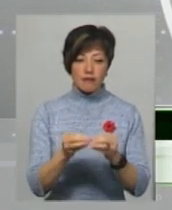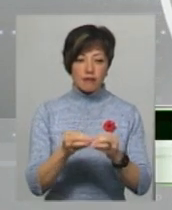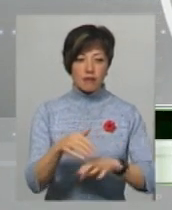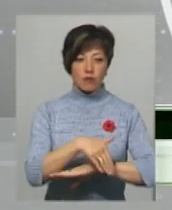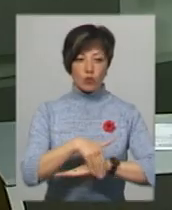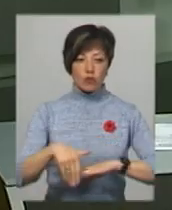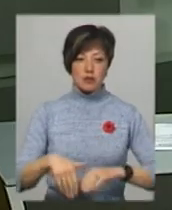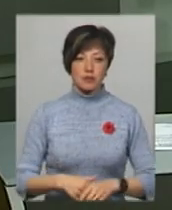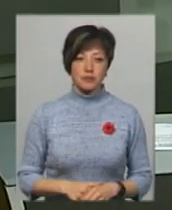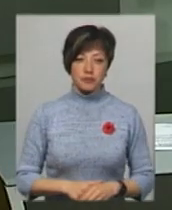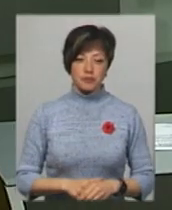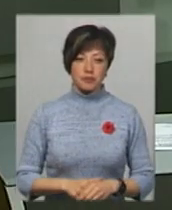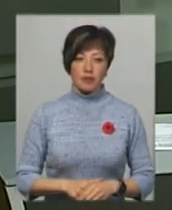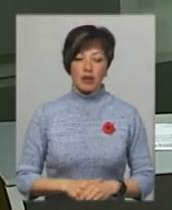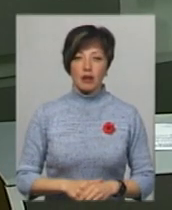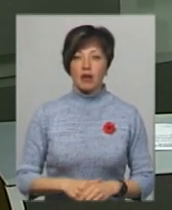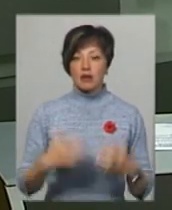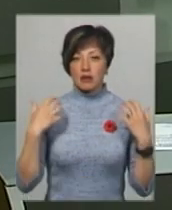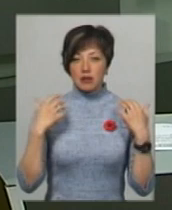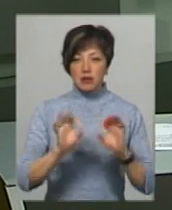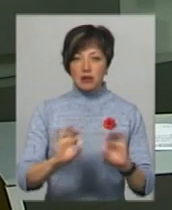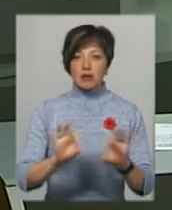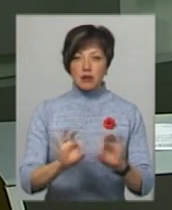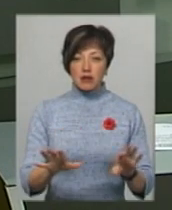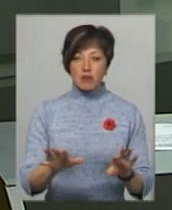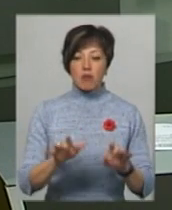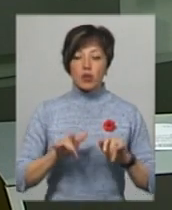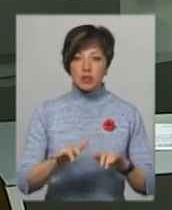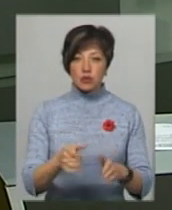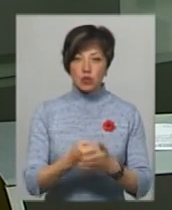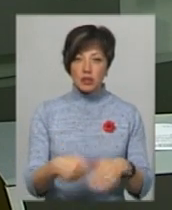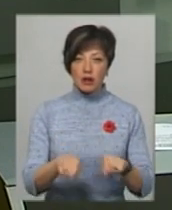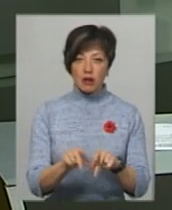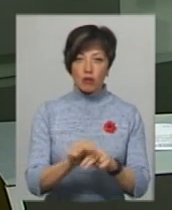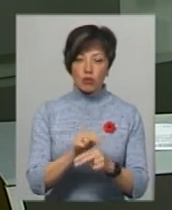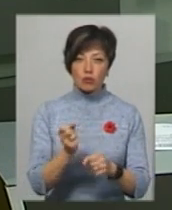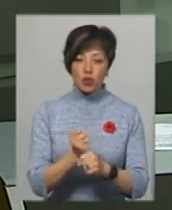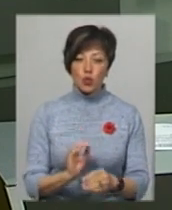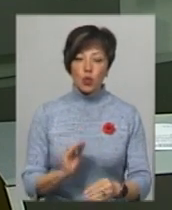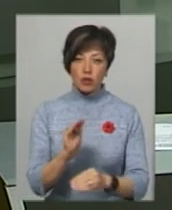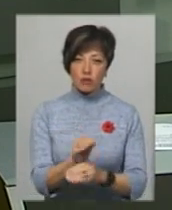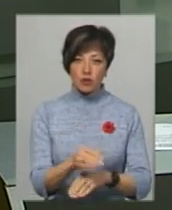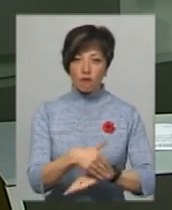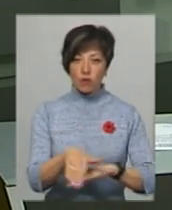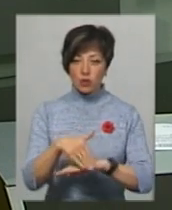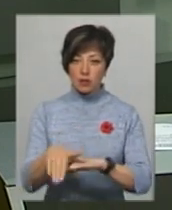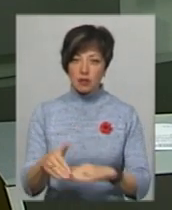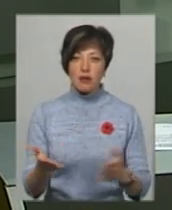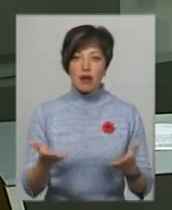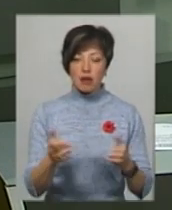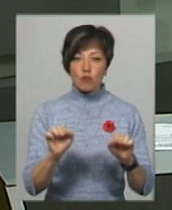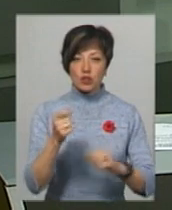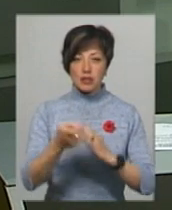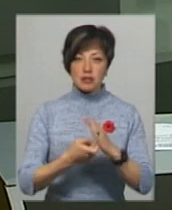вулицях. За словами Миколи Ваврищука, у процесі до таких ремонтних робіт ще додаватимуться вулиці, які